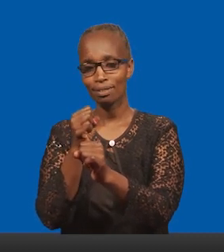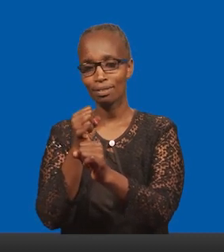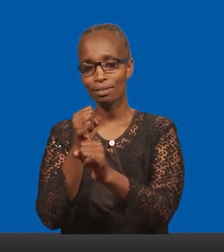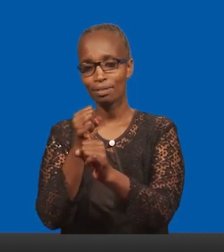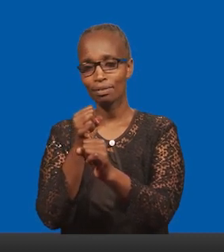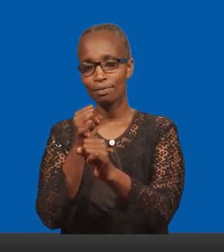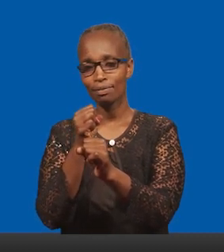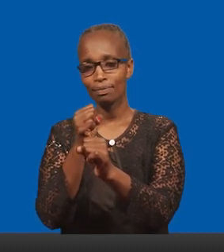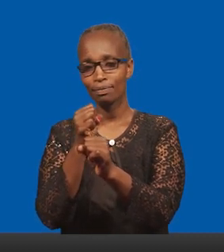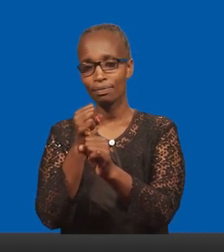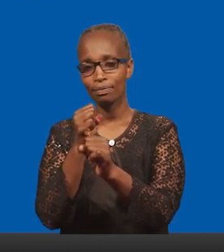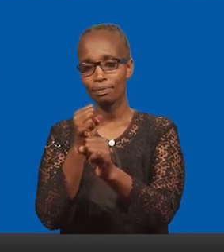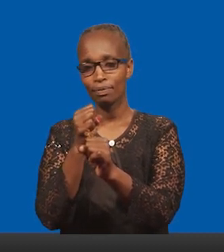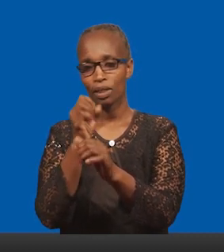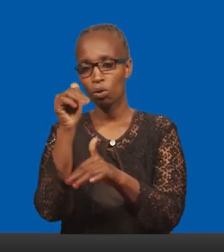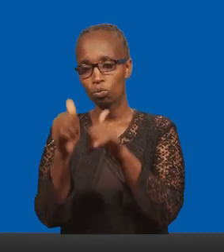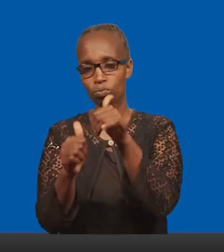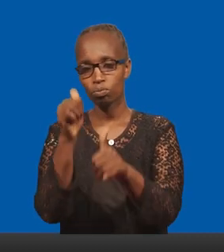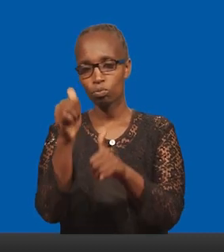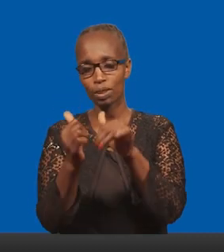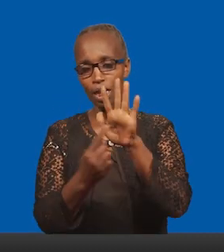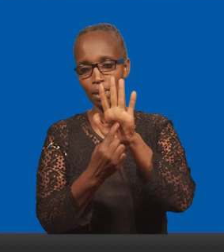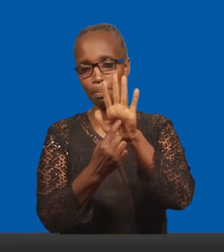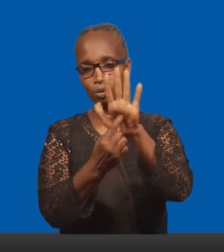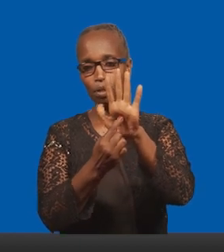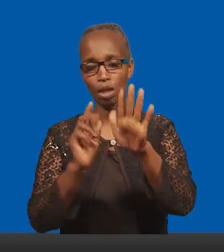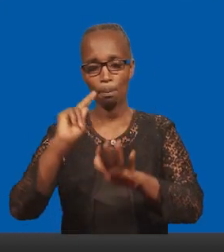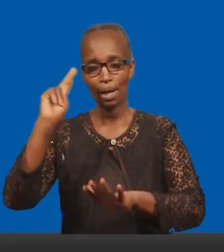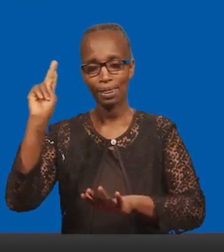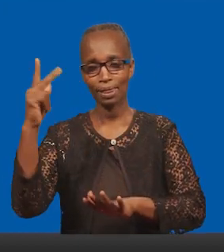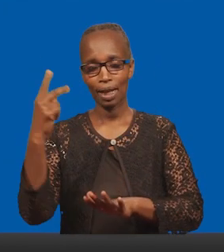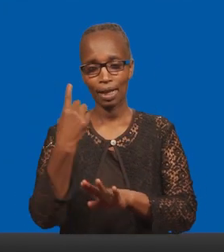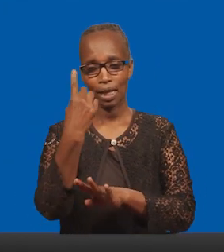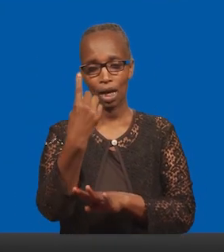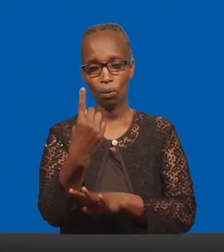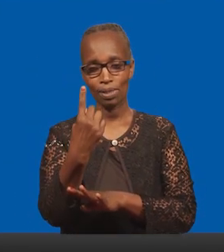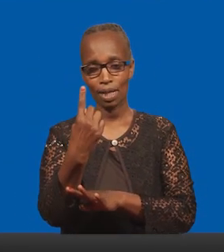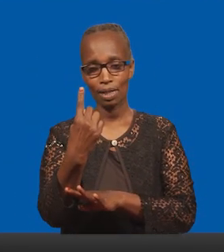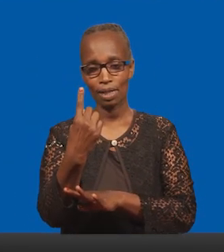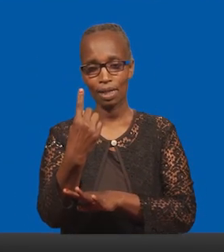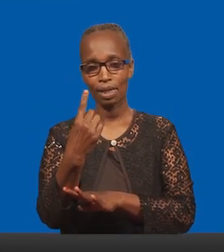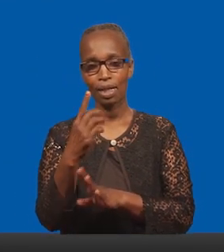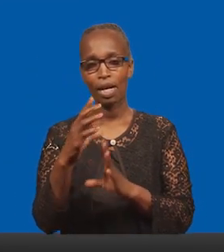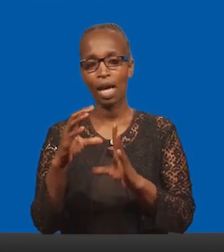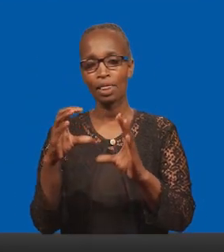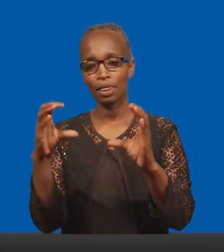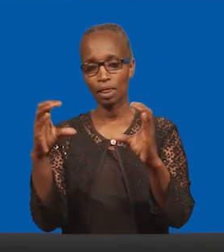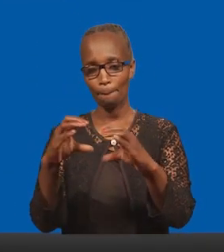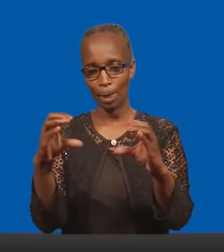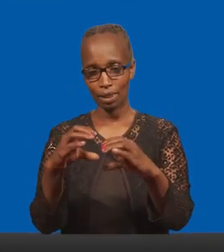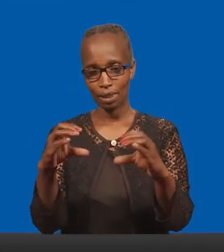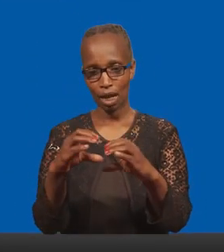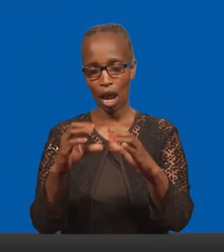has been shown by the Kenya Kwanza government. Chama cha Amani National Congress ANC kimeunga mkono